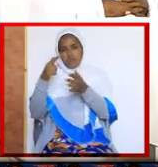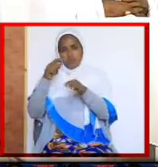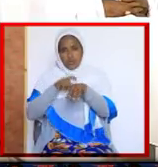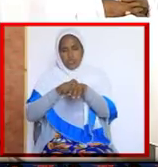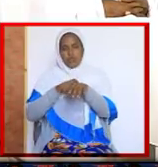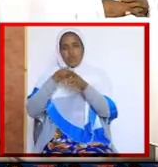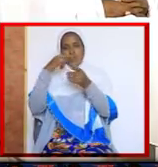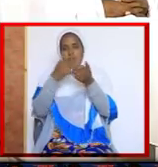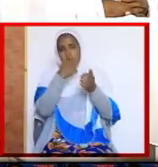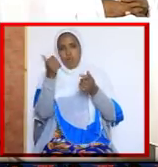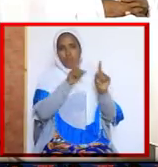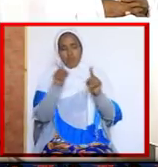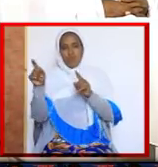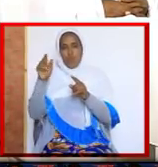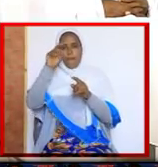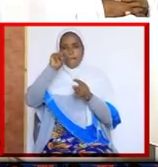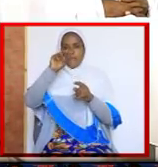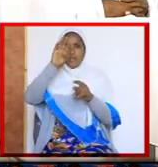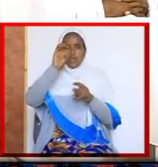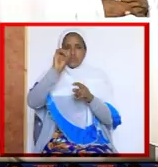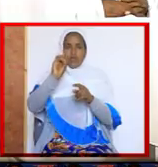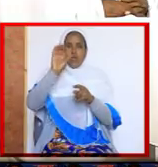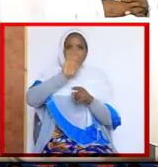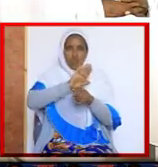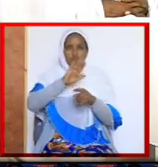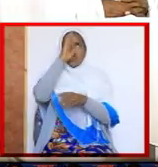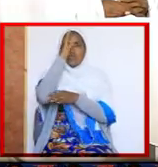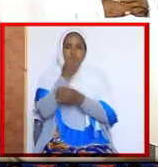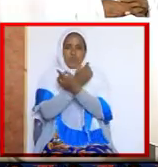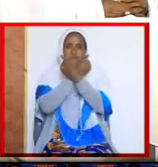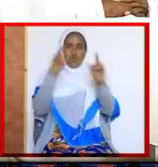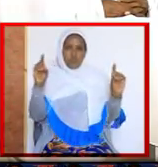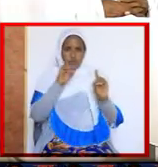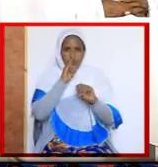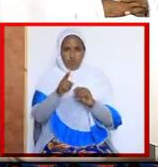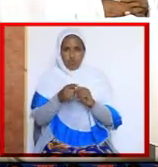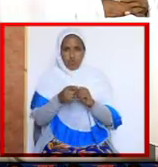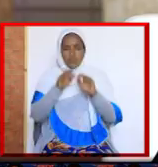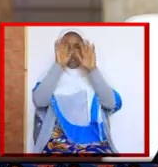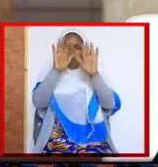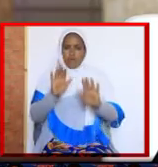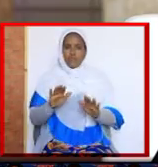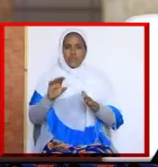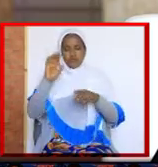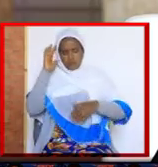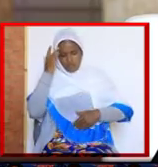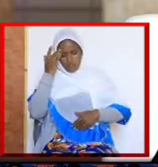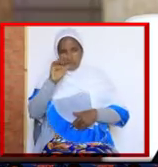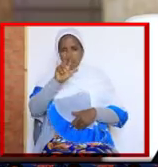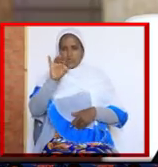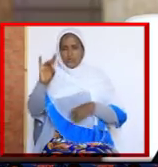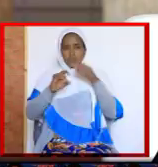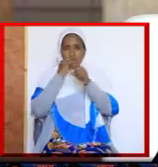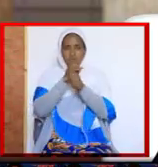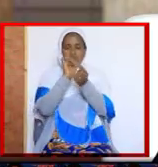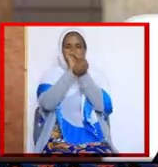ይህ የእግዚአብሔር ፈውስ ነው የሚነገርበት ተአምራት፣ መጻጉዕ የተፈወሰበት ዮሐንስ 5:6 ላይ ያለው ማለት